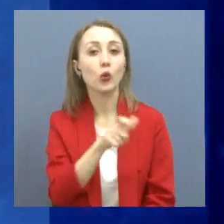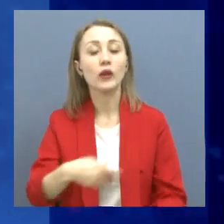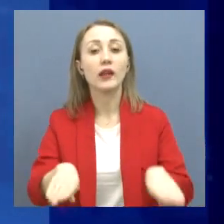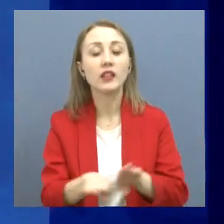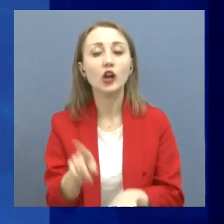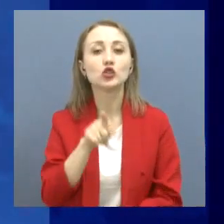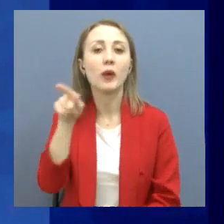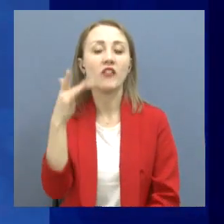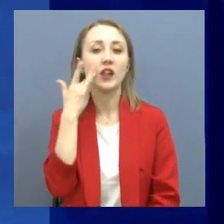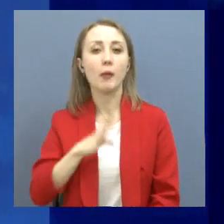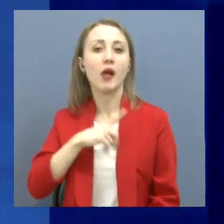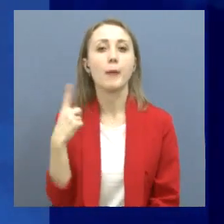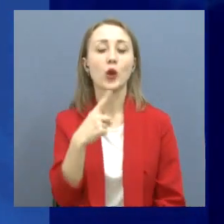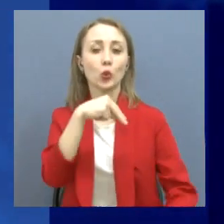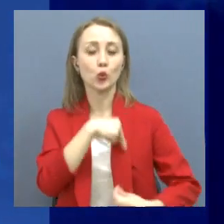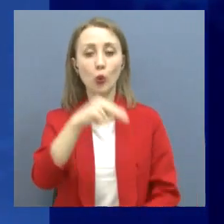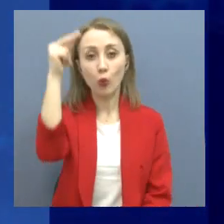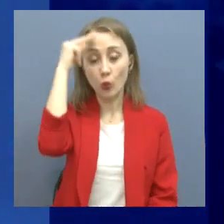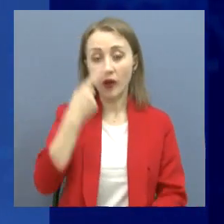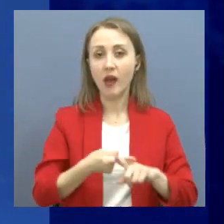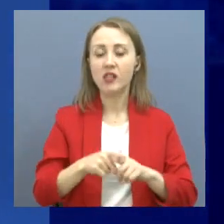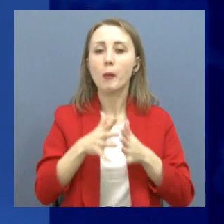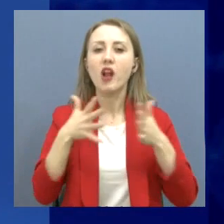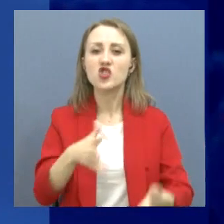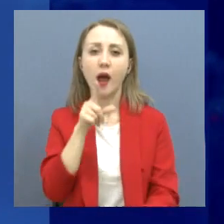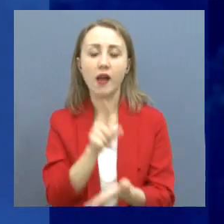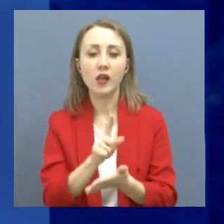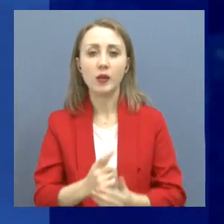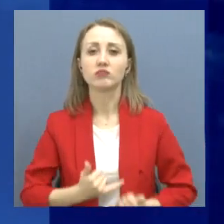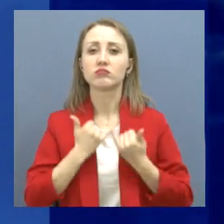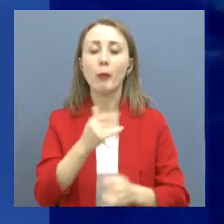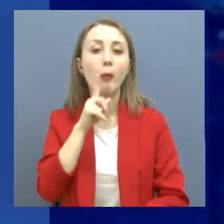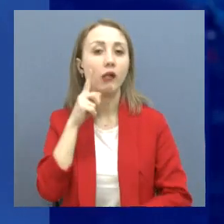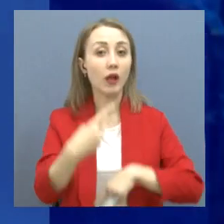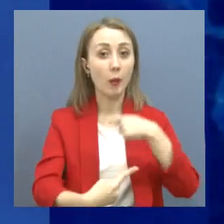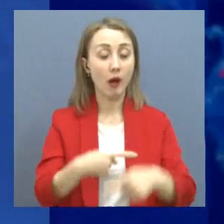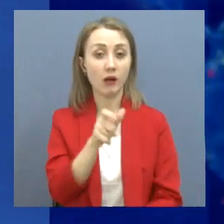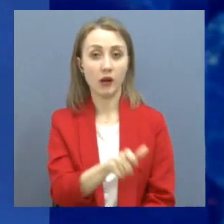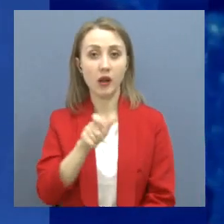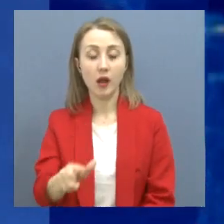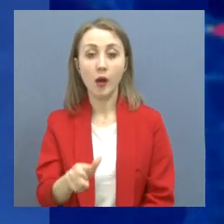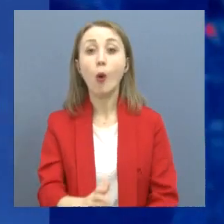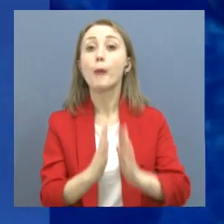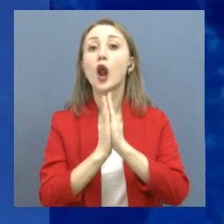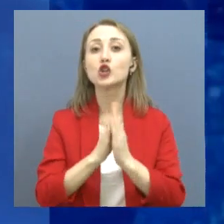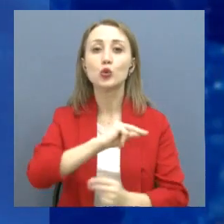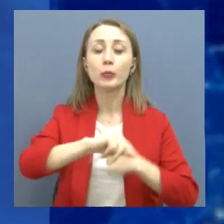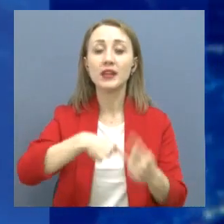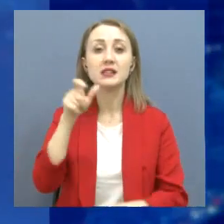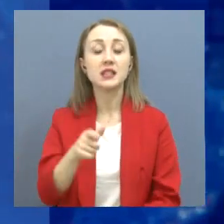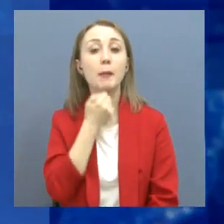первой в труде и учебе. Нас этому обязывает большая ответственность перед молодым поколением. Обращаюсь к предпринимателям.